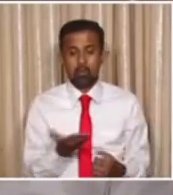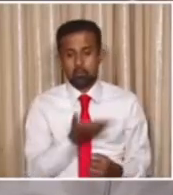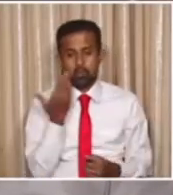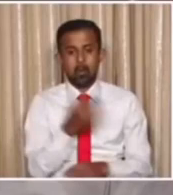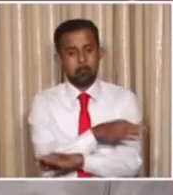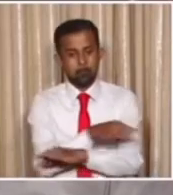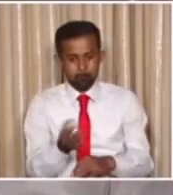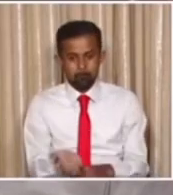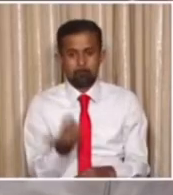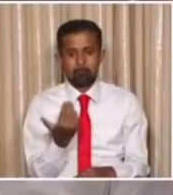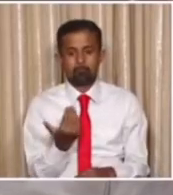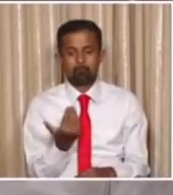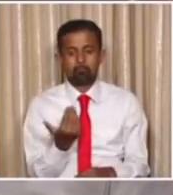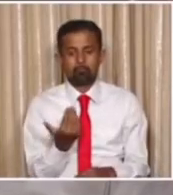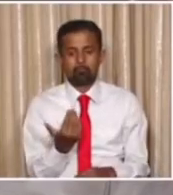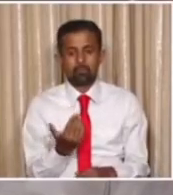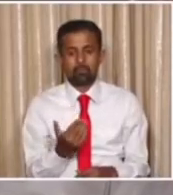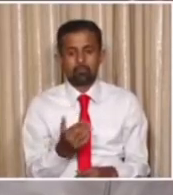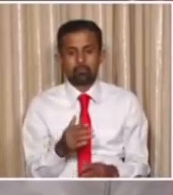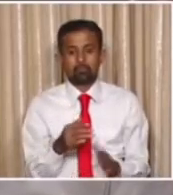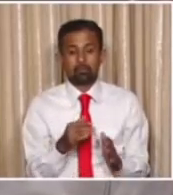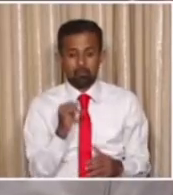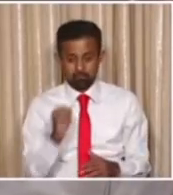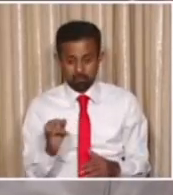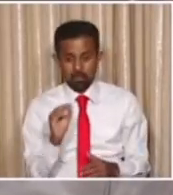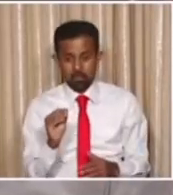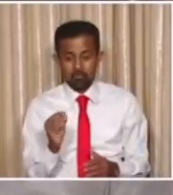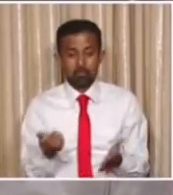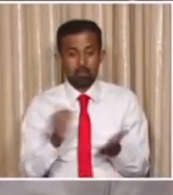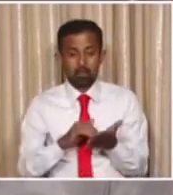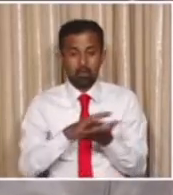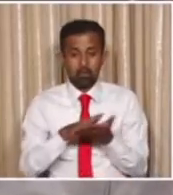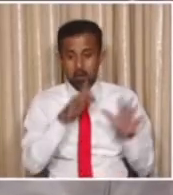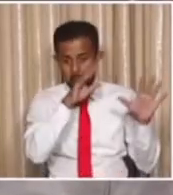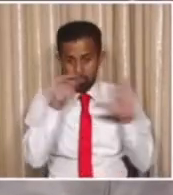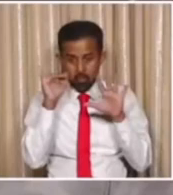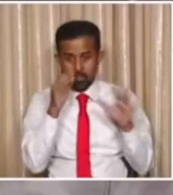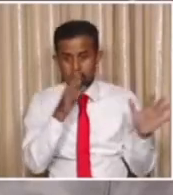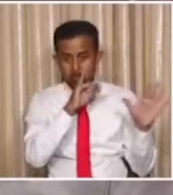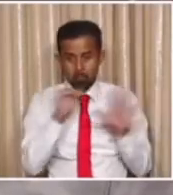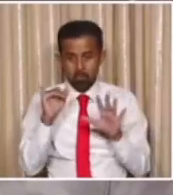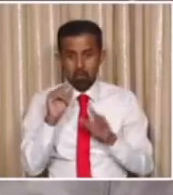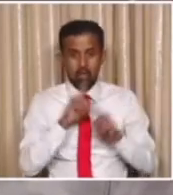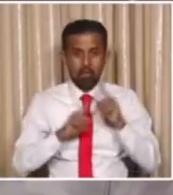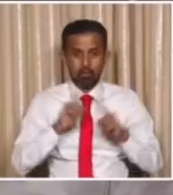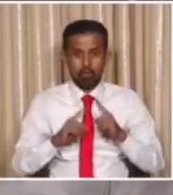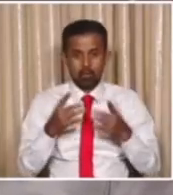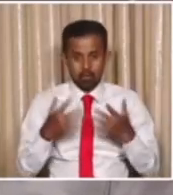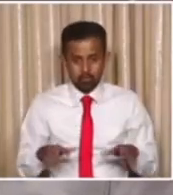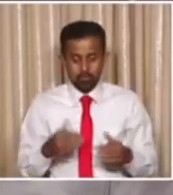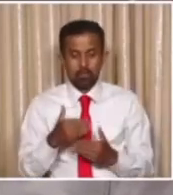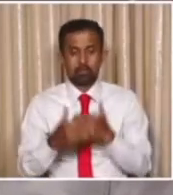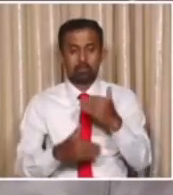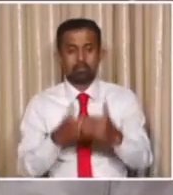පියවර ගනිමින් ඒක යම් යම් අවශ්‍යදායක තත්ත්වයන් තියෙනවා නම් රිවීව් කරනකොට මාස 6න් 6ට ඒ පිළිබඳව සාකච්ඡා කළා. මේක